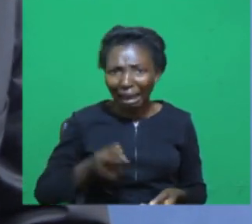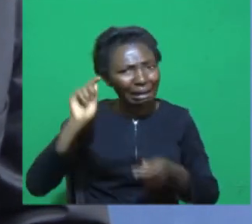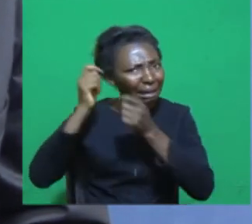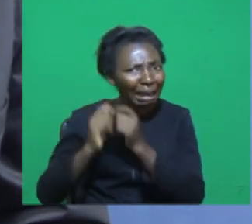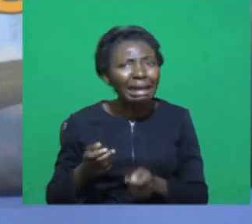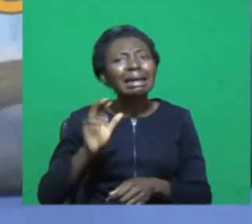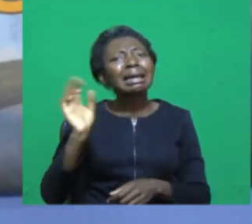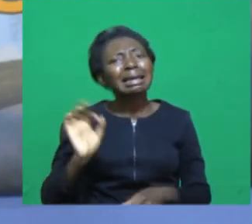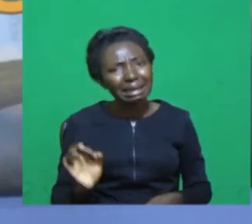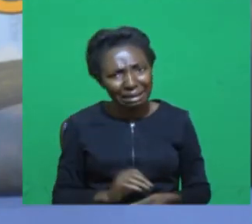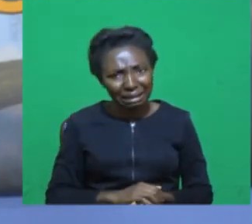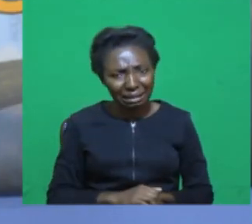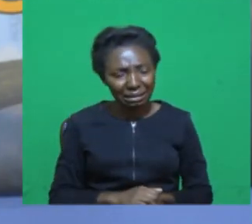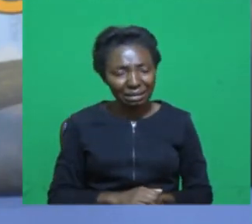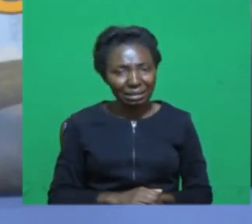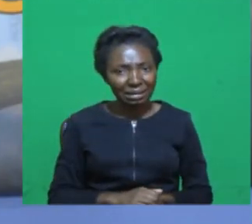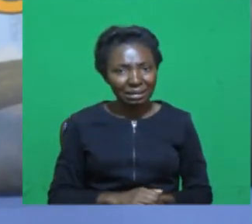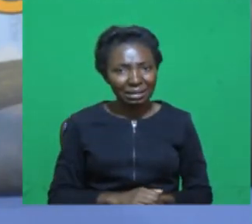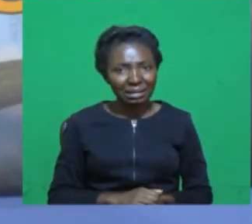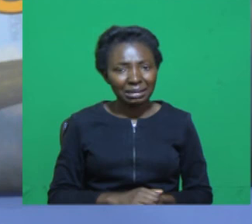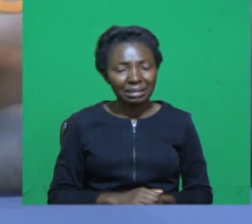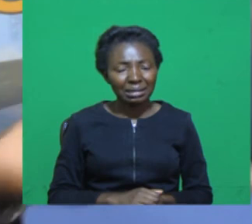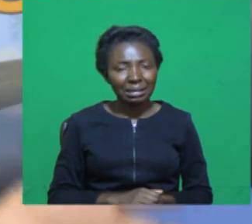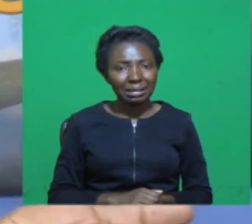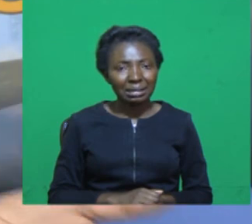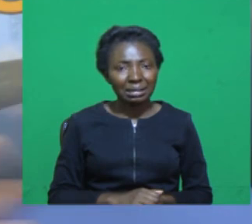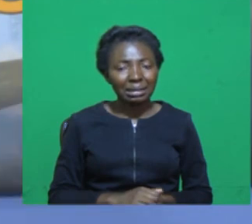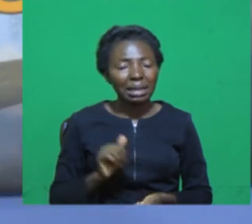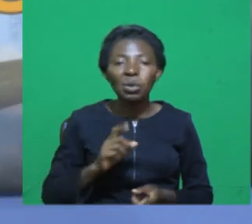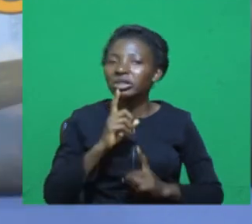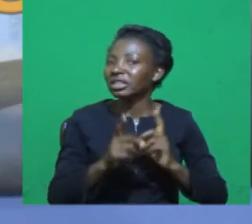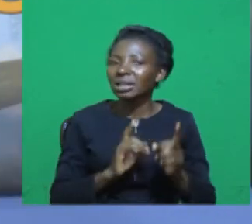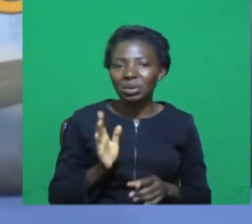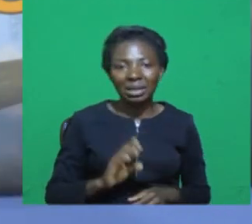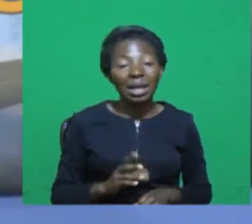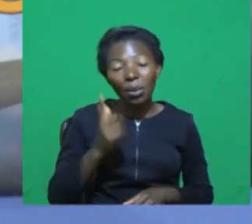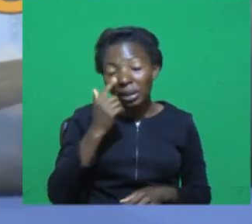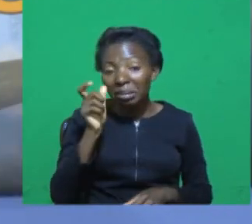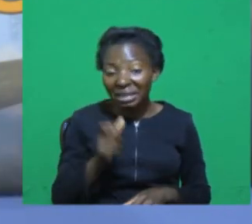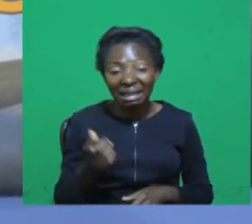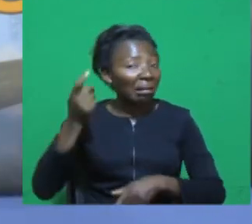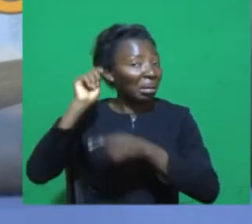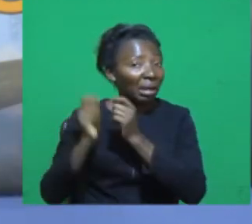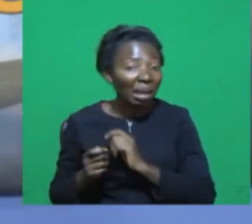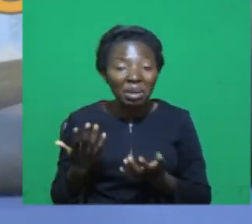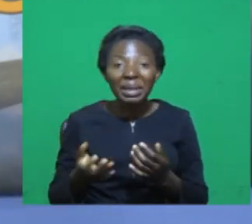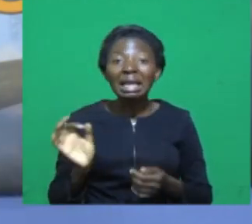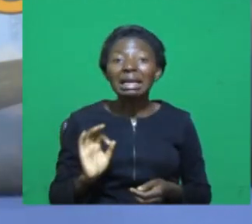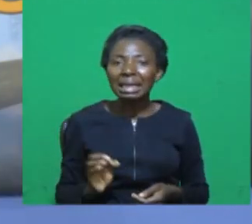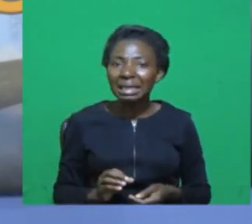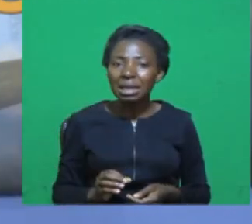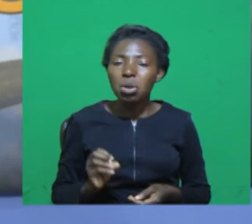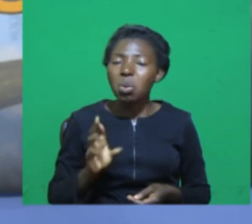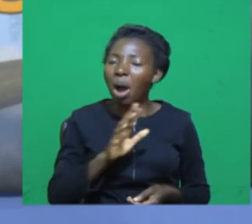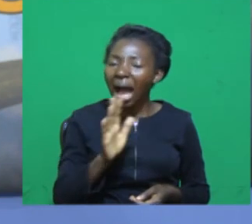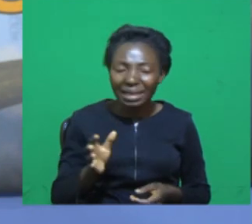Pane dzimwe hairstyle pastor chetongoti bhaibheri kungokurukura tiri kukurukura dzekuti munhu akadzitwa anotambura kurara